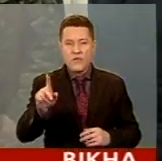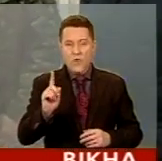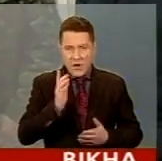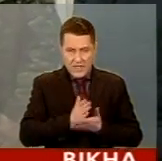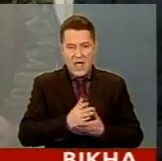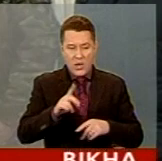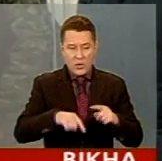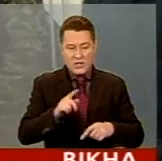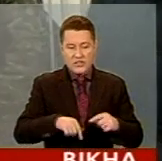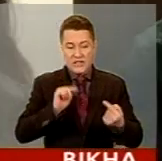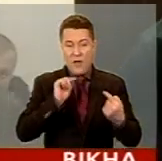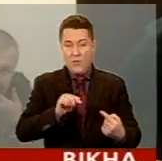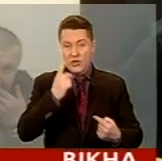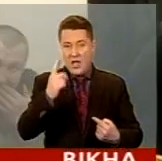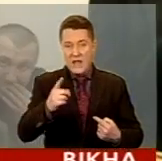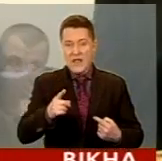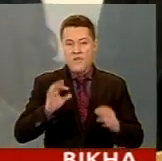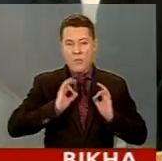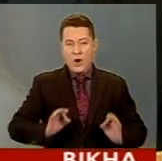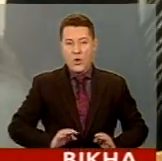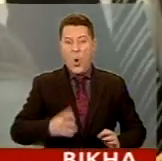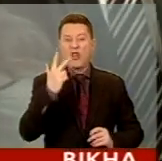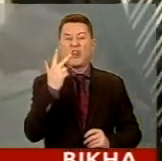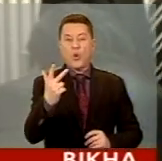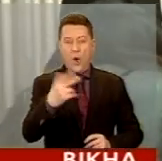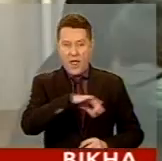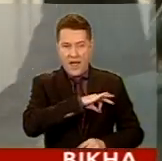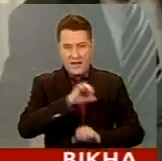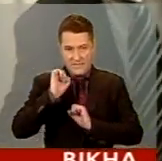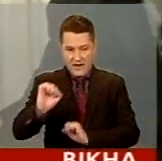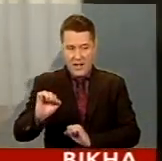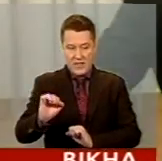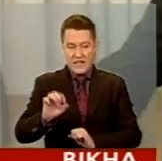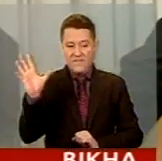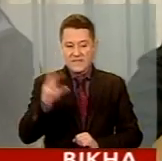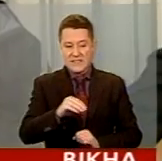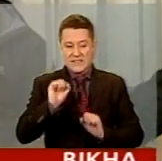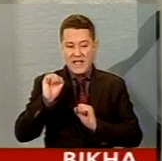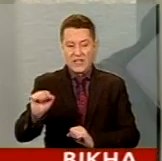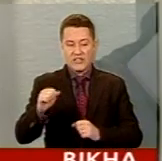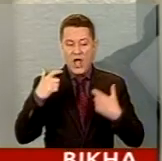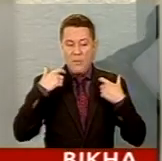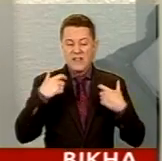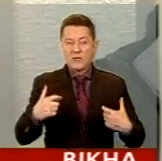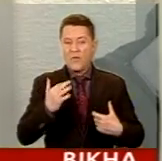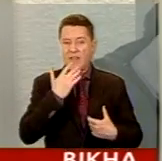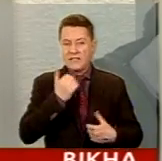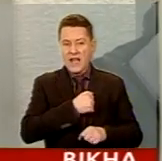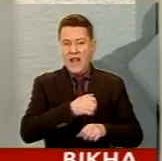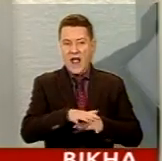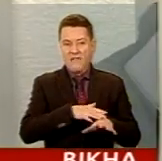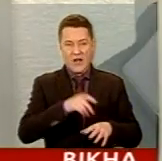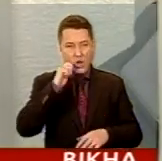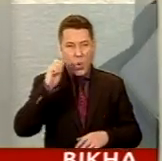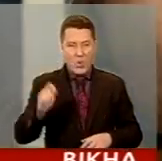Навпроти одного прокурора сідаються троє адвокатів. Усі вони захищають підсудного – полковника Національної гвардії